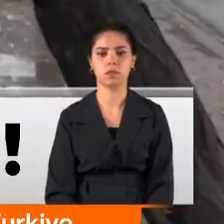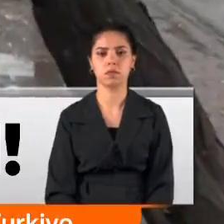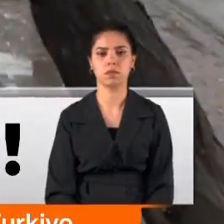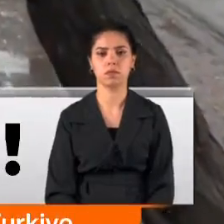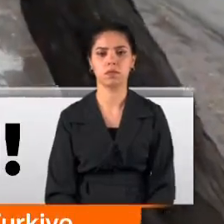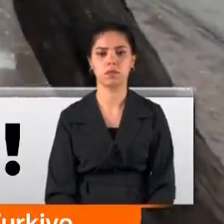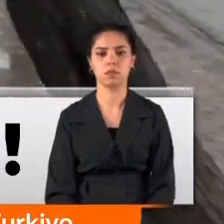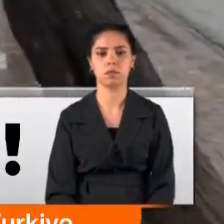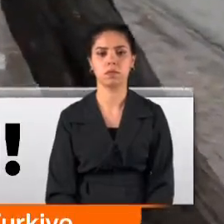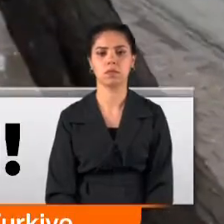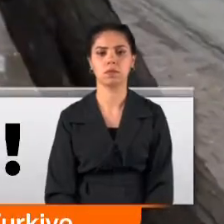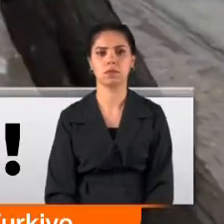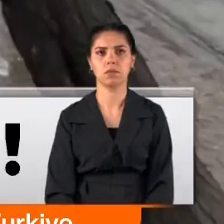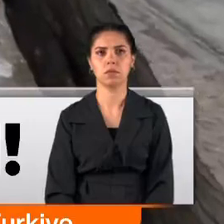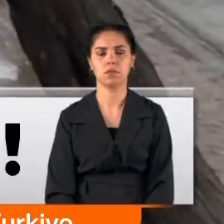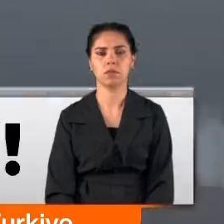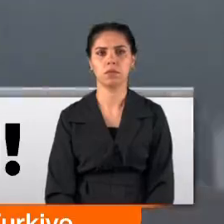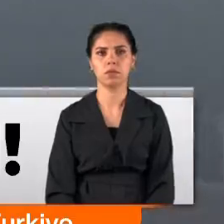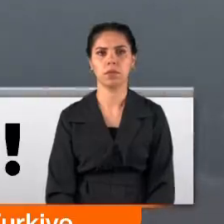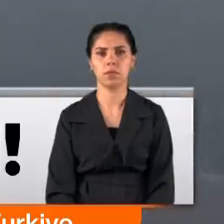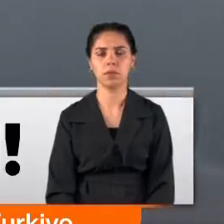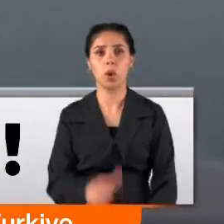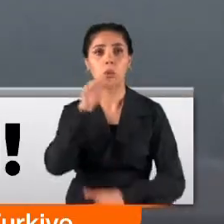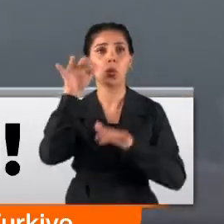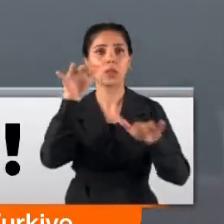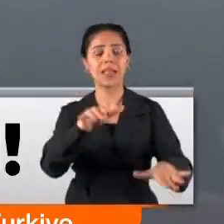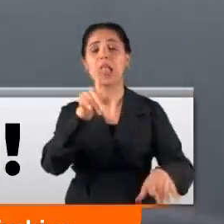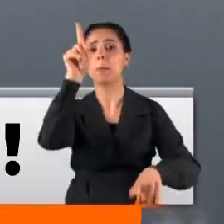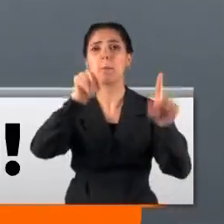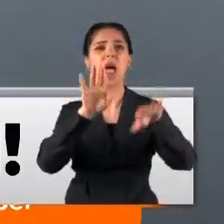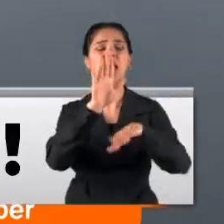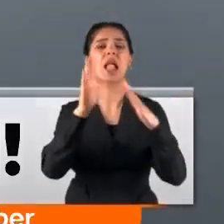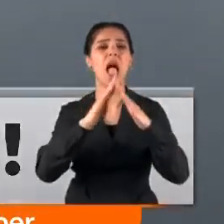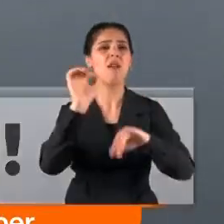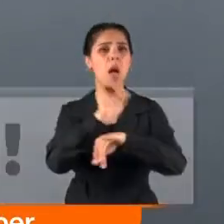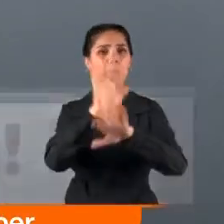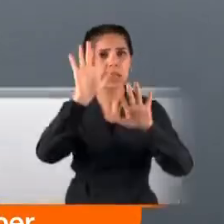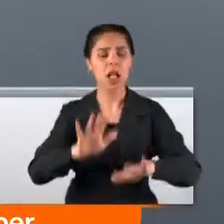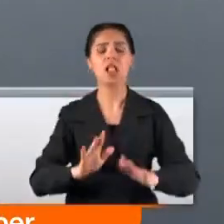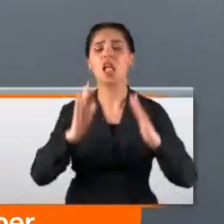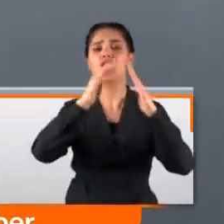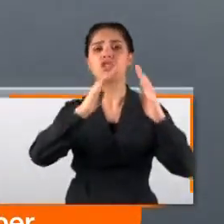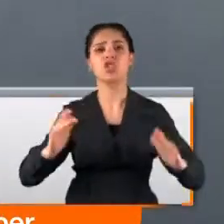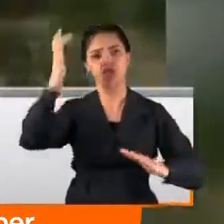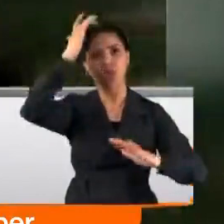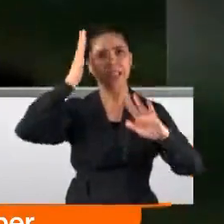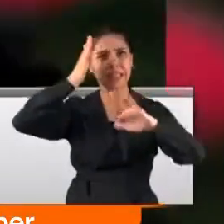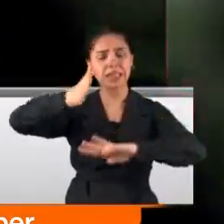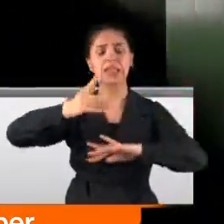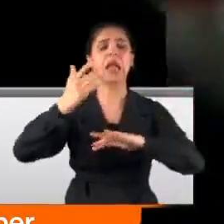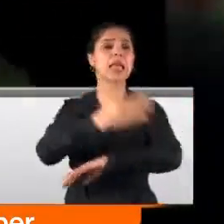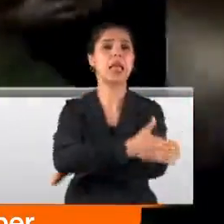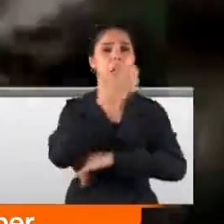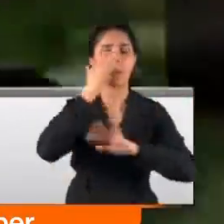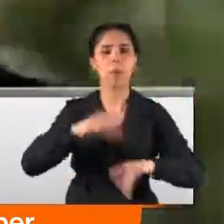tabii malımız canımız var buralarda. Mecburuz yani. Selde evlerinde mahsur kalanlar çatılara çıkarak yardım bekledi. Helikopterler gün